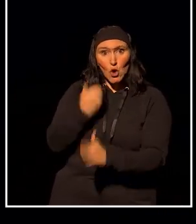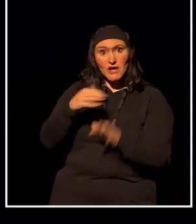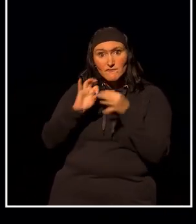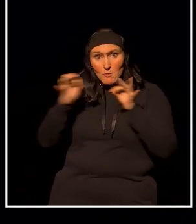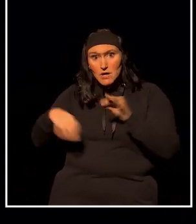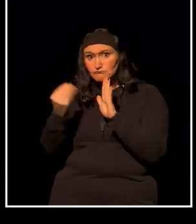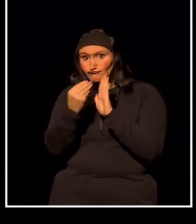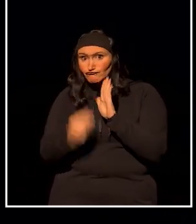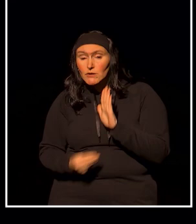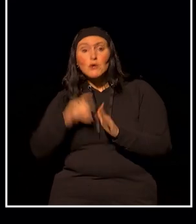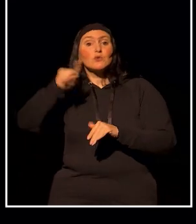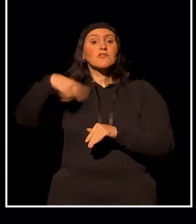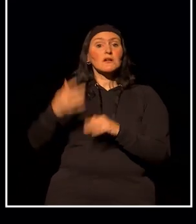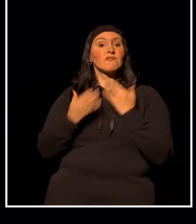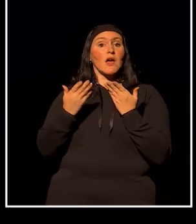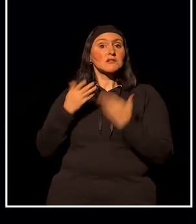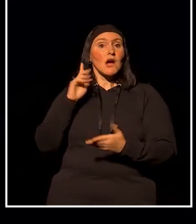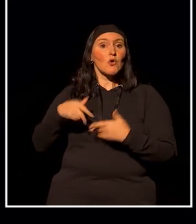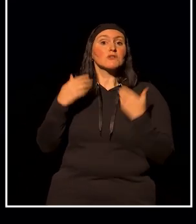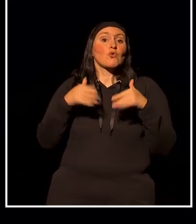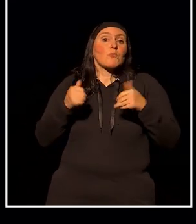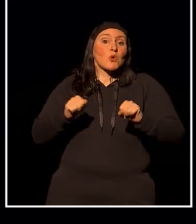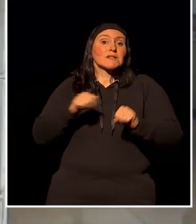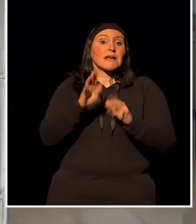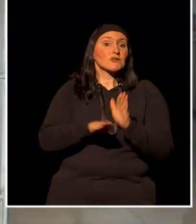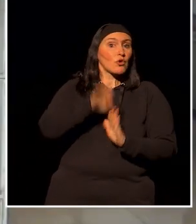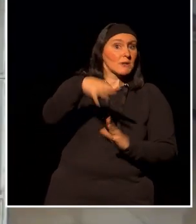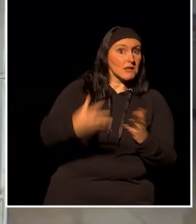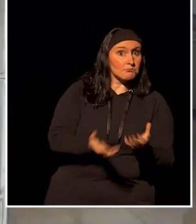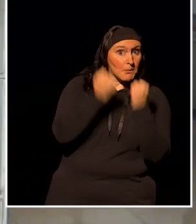Documenta möglicherweise in irgendeiner Form zu retten?